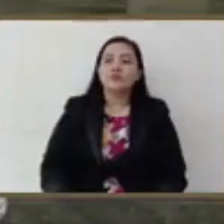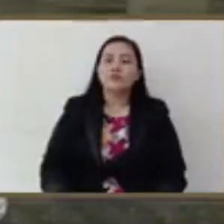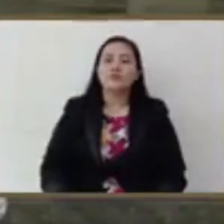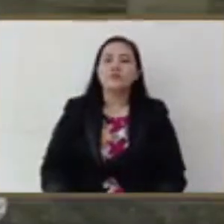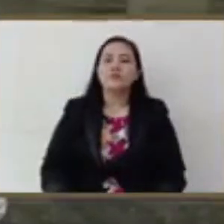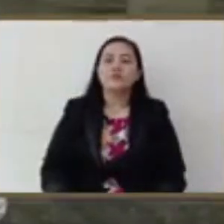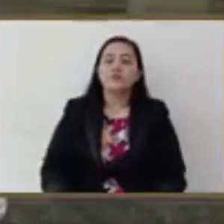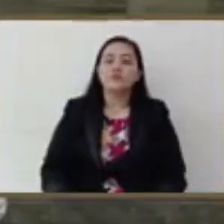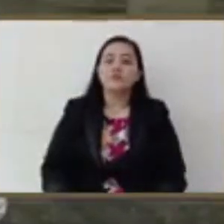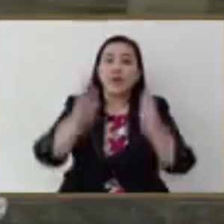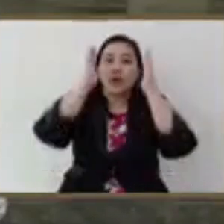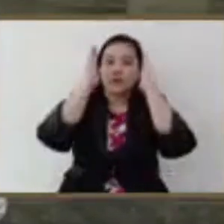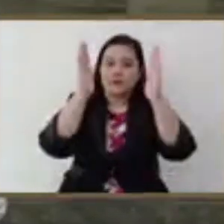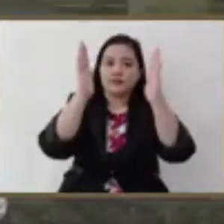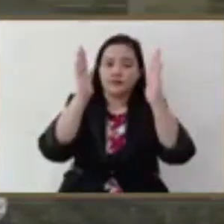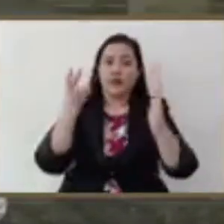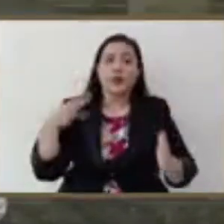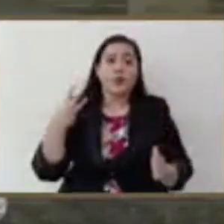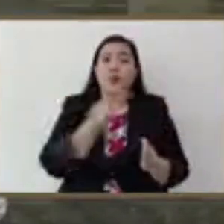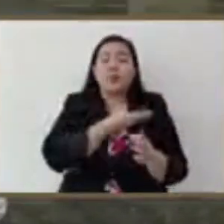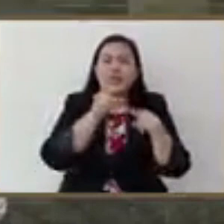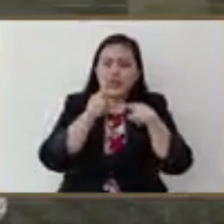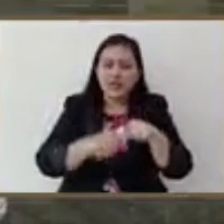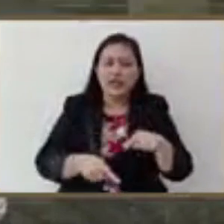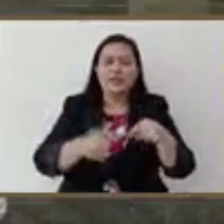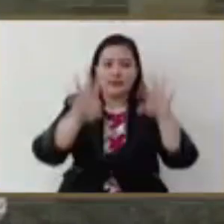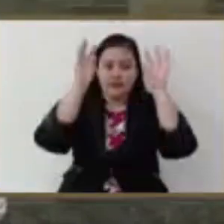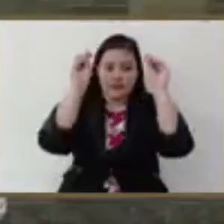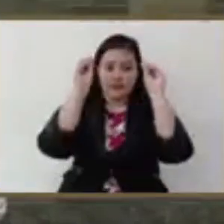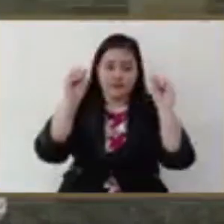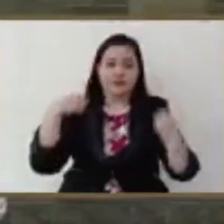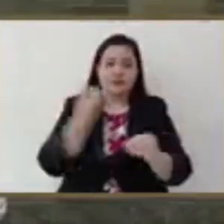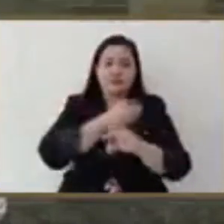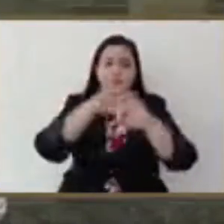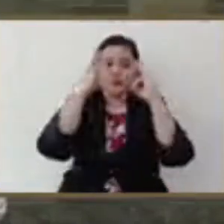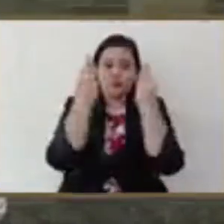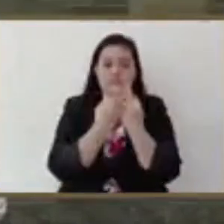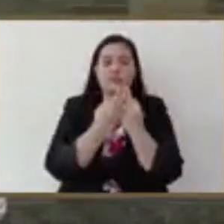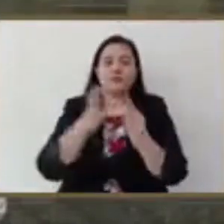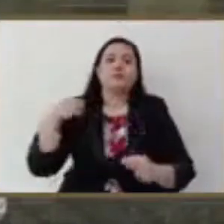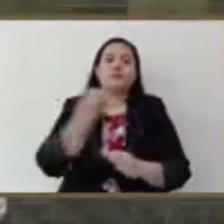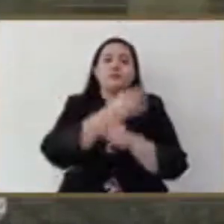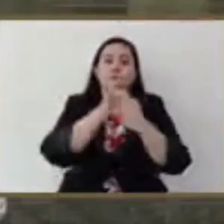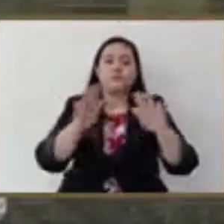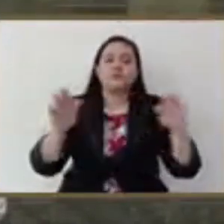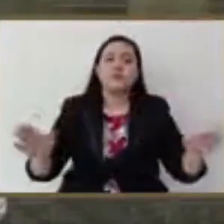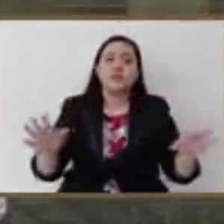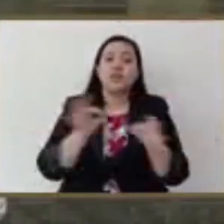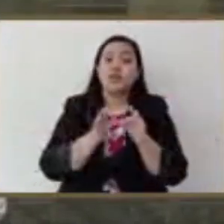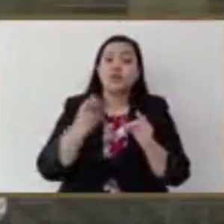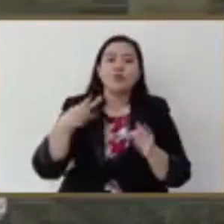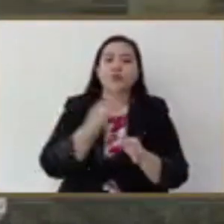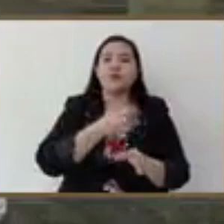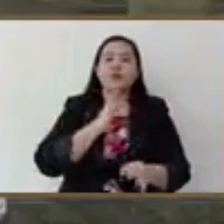this. Wala ho tayong maituturo sa ating pamilya, sa ating mga anak, kung very poor tayo sa salita ng